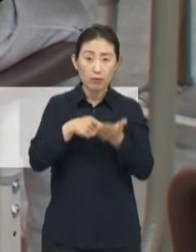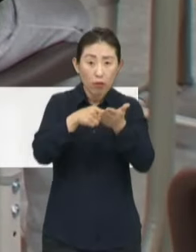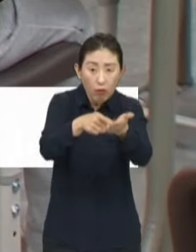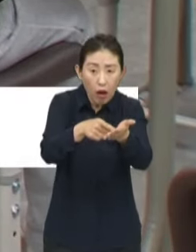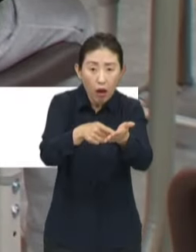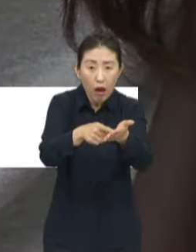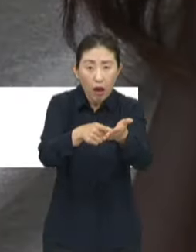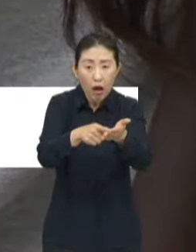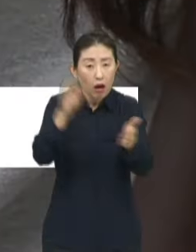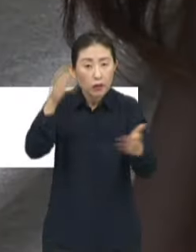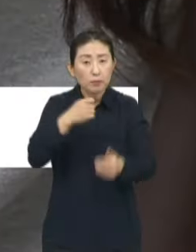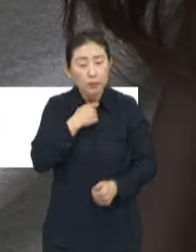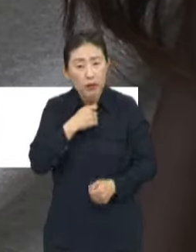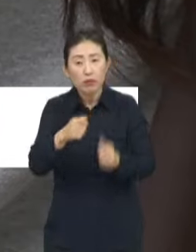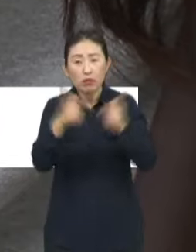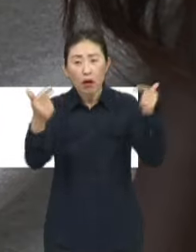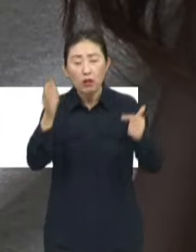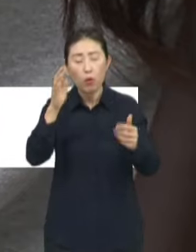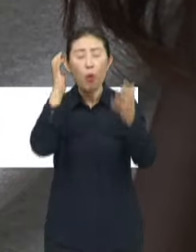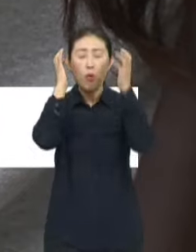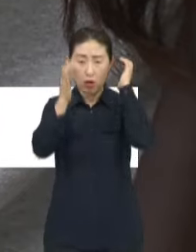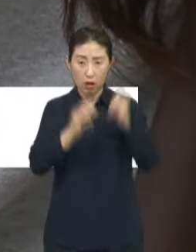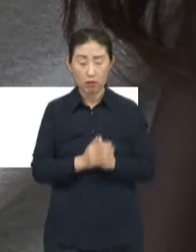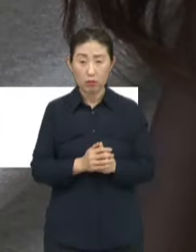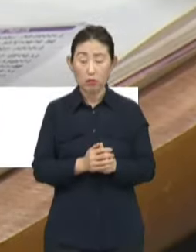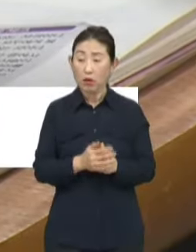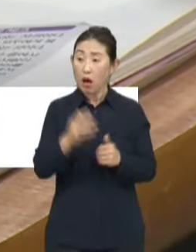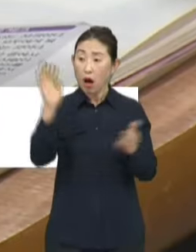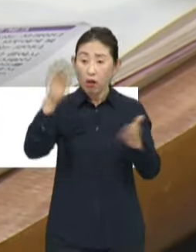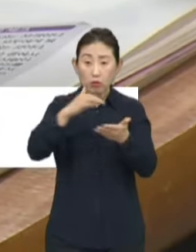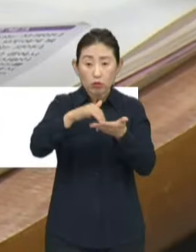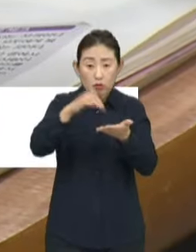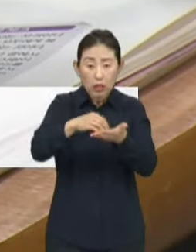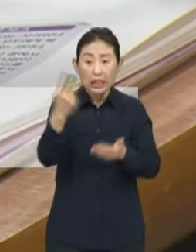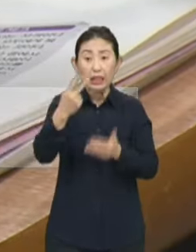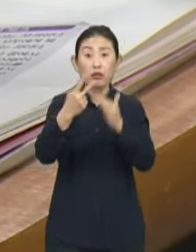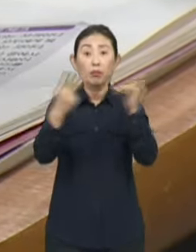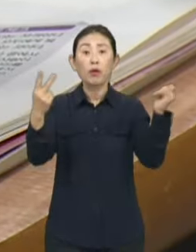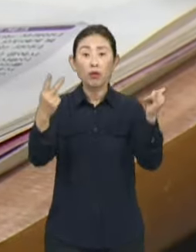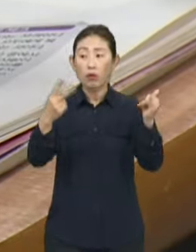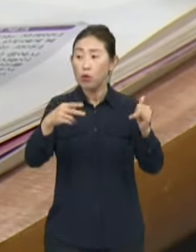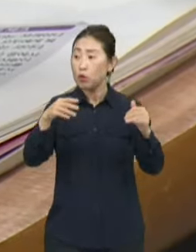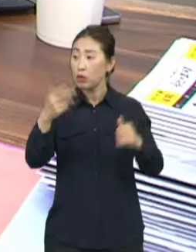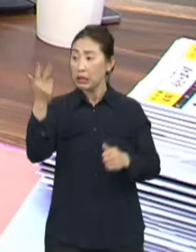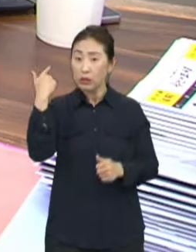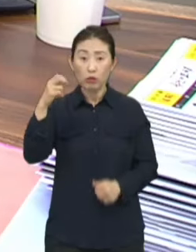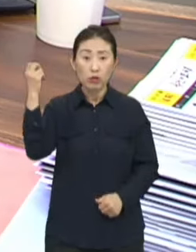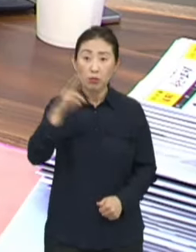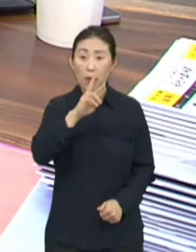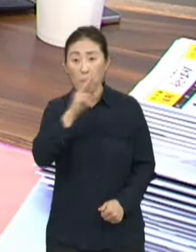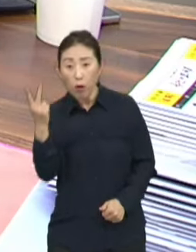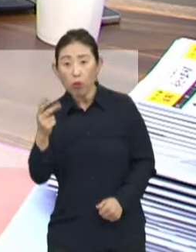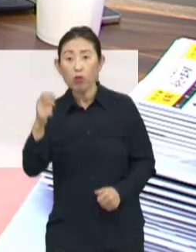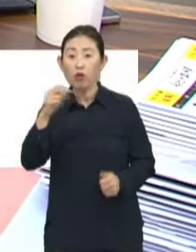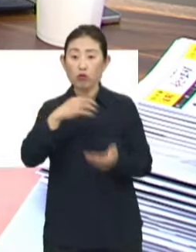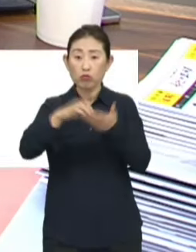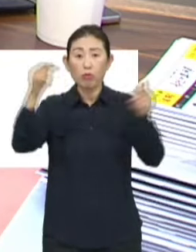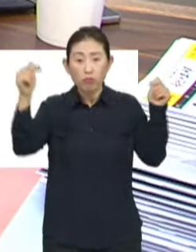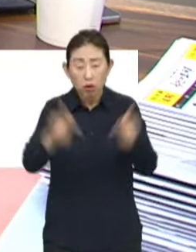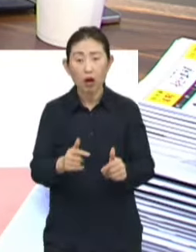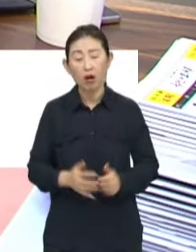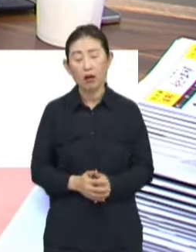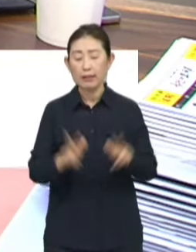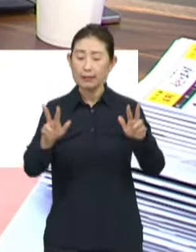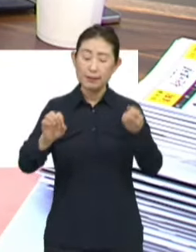계속되고 있습니다. 2,000명 늘어난다던 의대 정원이 지난주 다시 줄어들었기 때문입니다. 논란들이 빨리